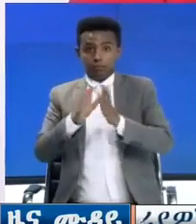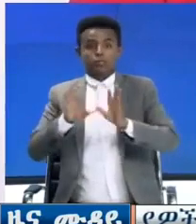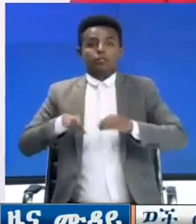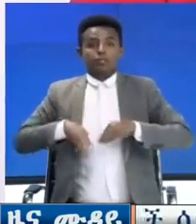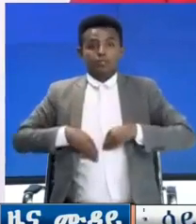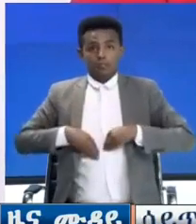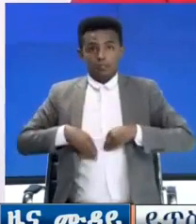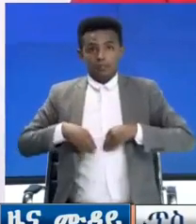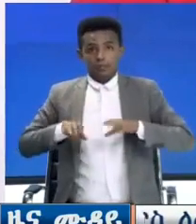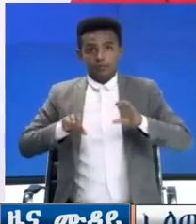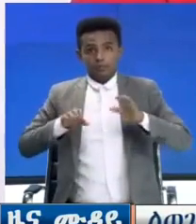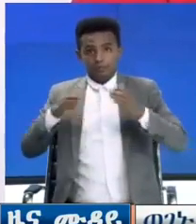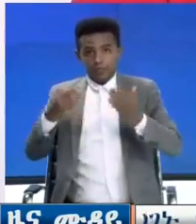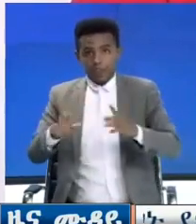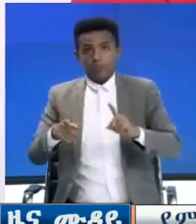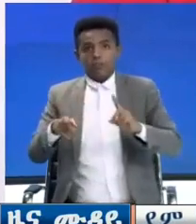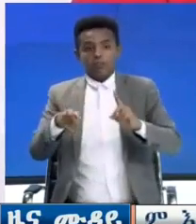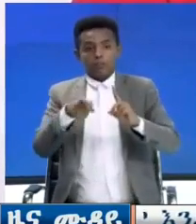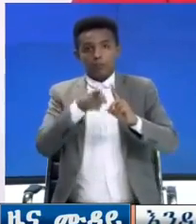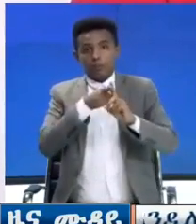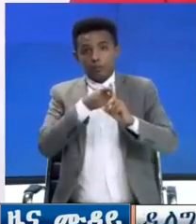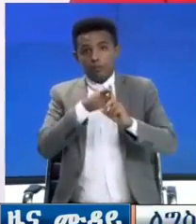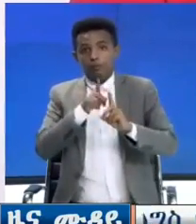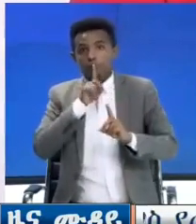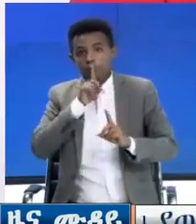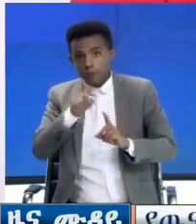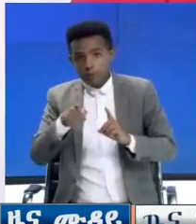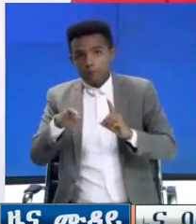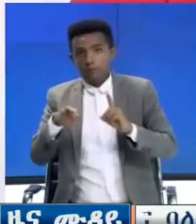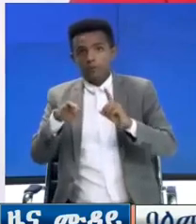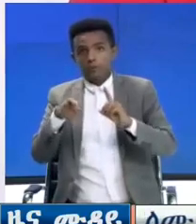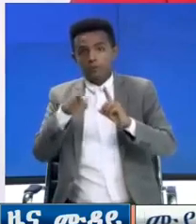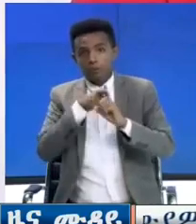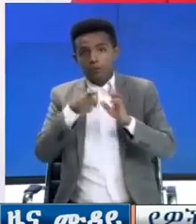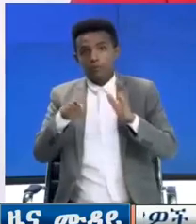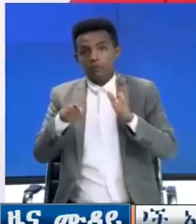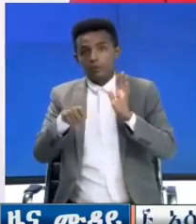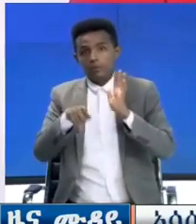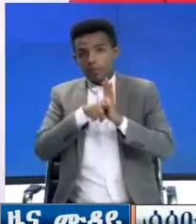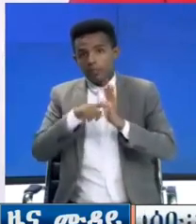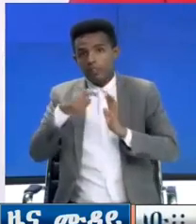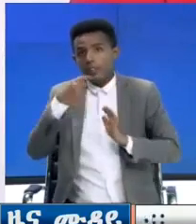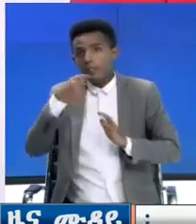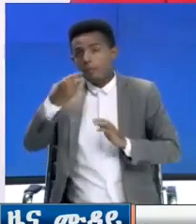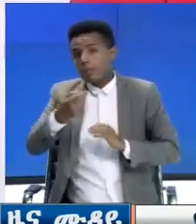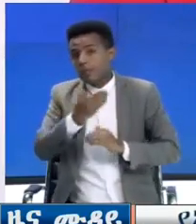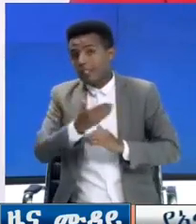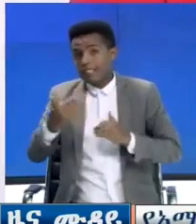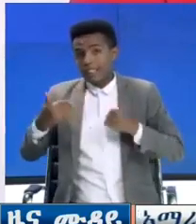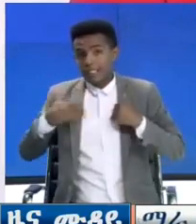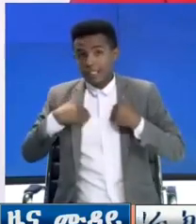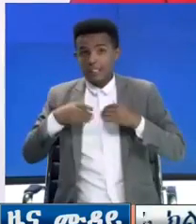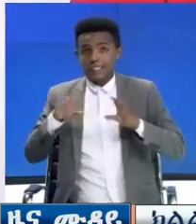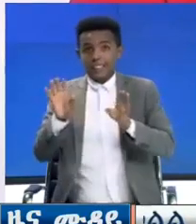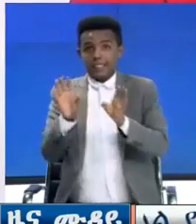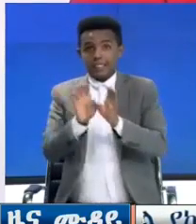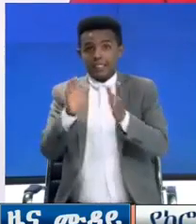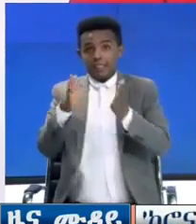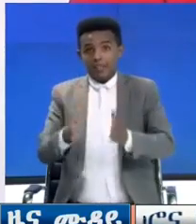ይሄ ትሩ ፖዚቲቭ ትሩ ኔጌቲቭ የምንለውን ስራ ቬሪፊኬሽን ጨርሷል ሰርቲፋይድ መሆን ነው የቀረው